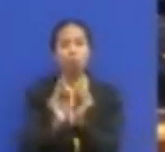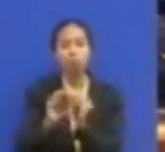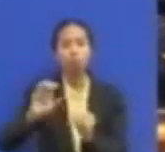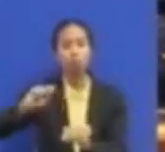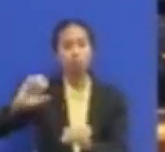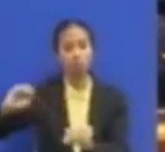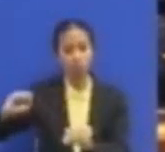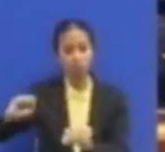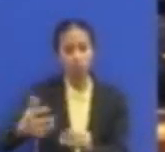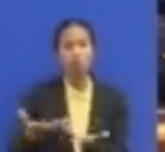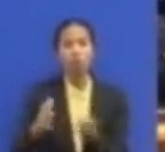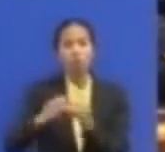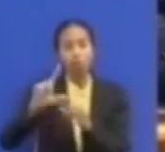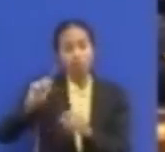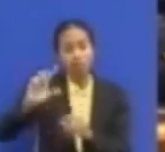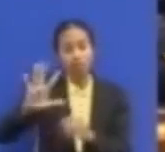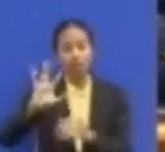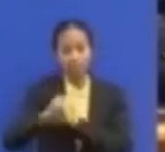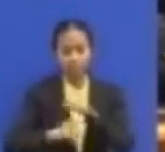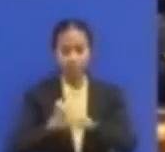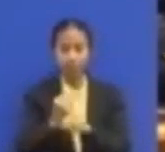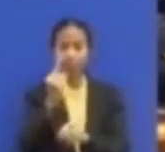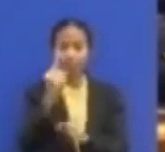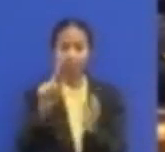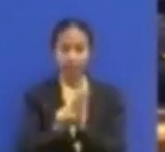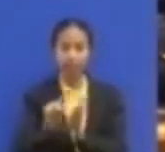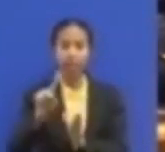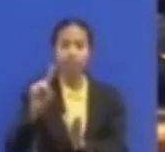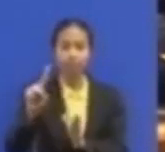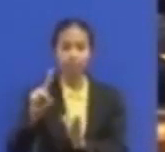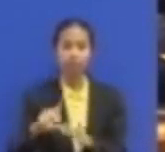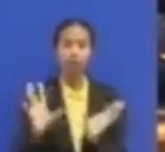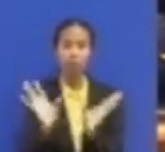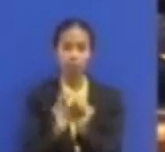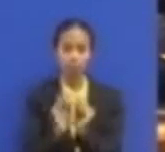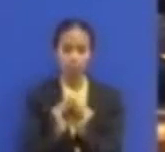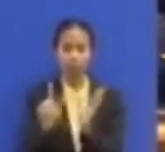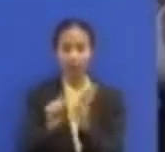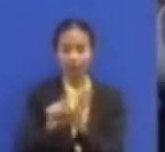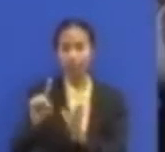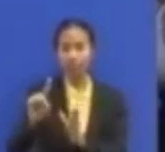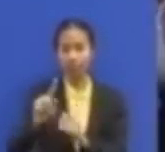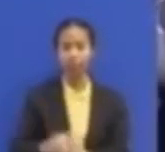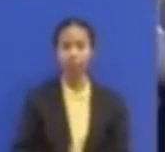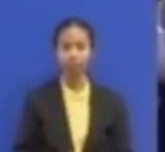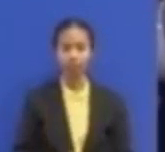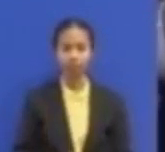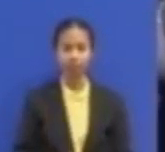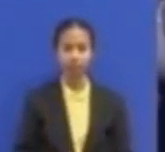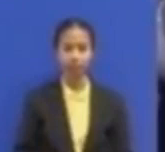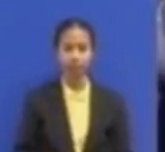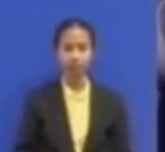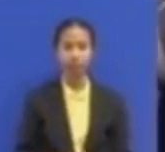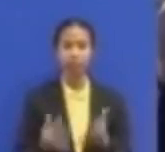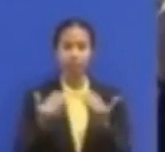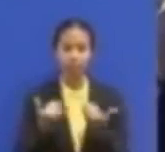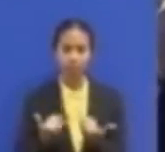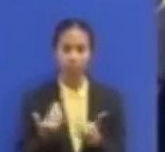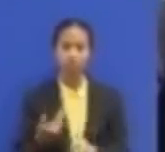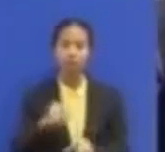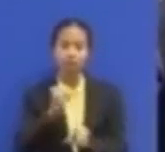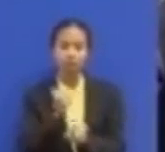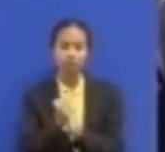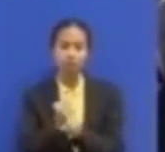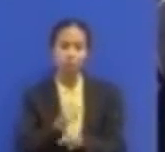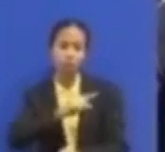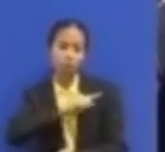ปีที่1ครั้งที่1สมัยประชุมสามัญประจำปีครั้งที่1ค่ะ ครับต้องบอกว่าการทำหน้าที่ตำแหน่งของประธ